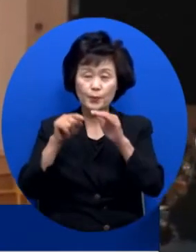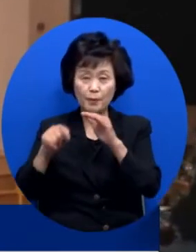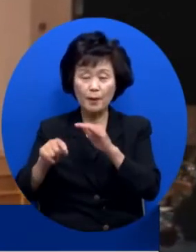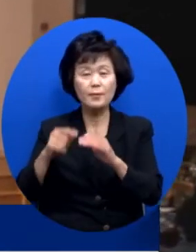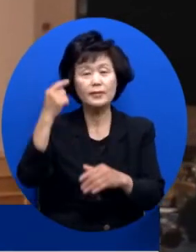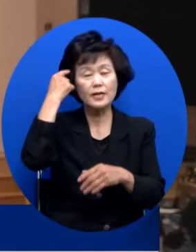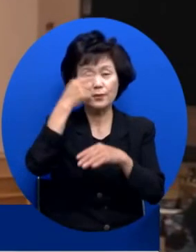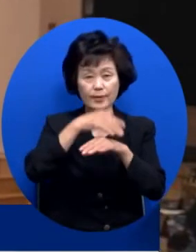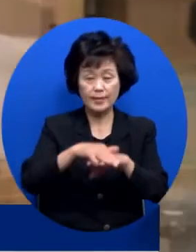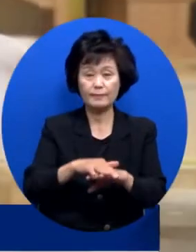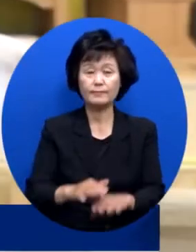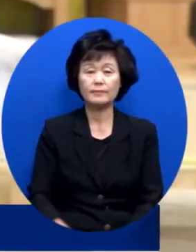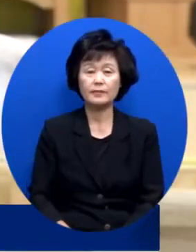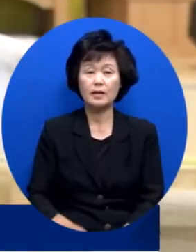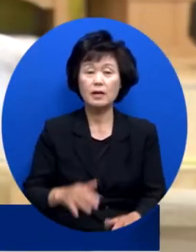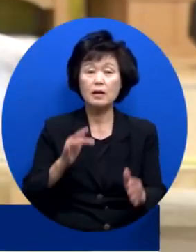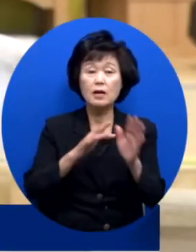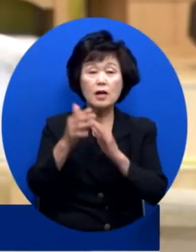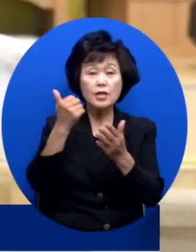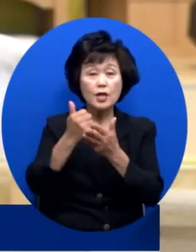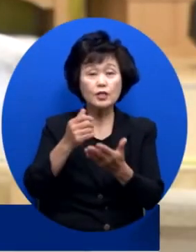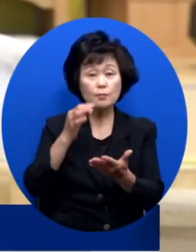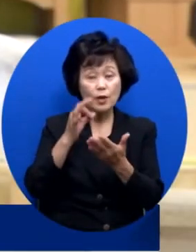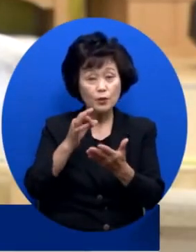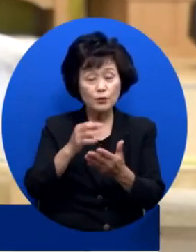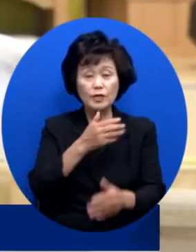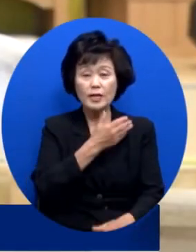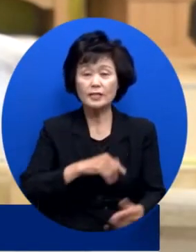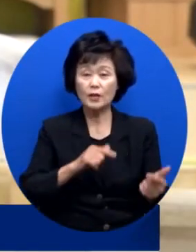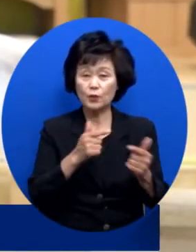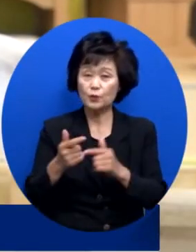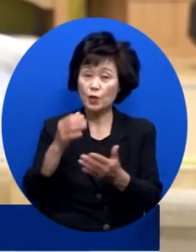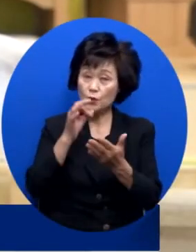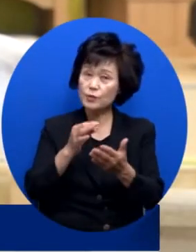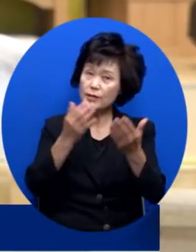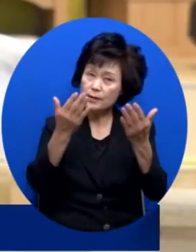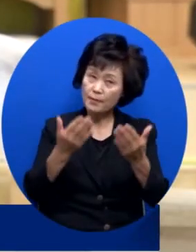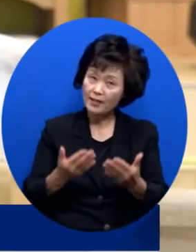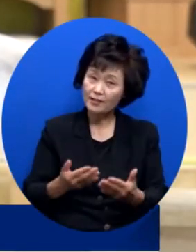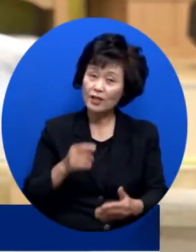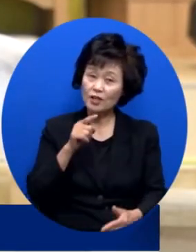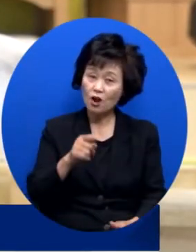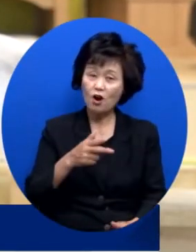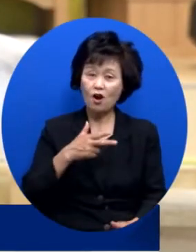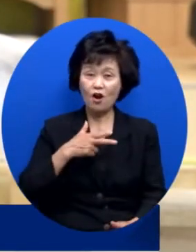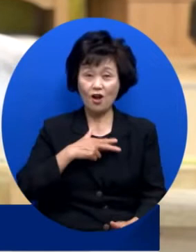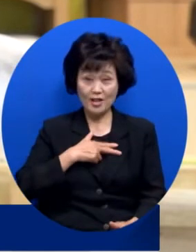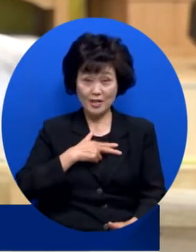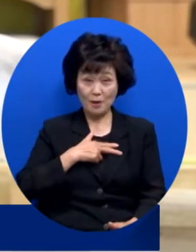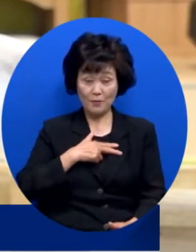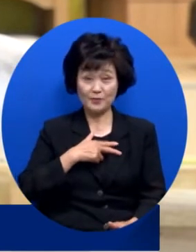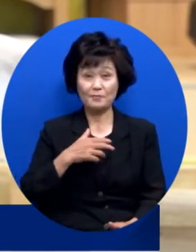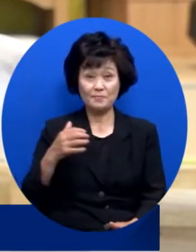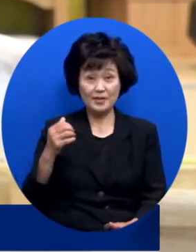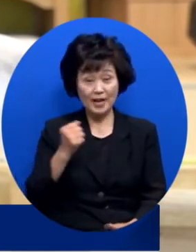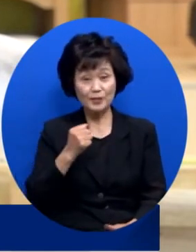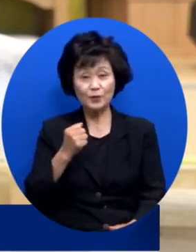유산, 사도들의 그 유산을 받는다는 그 자부심, 그게